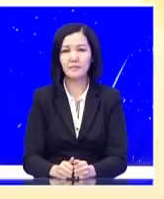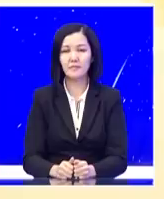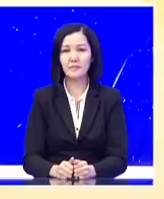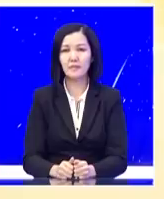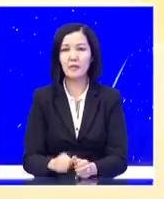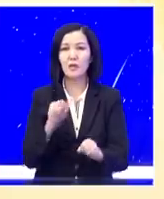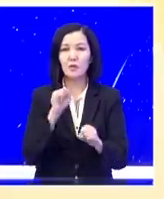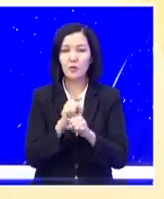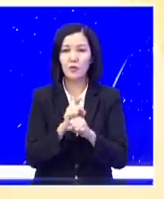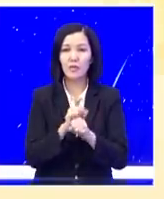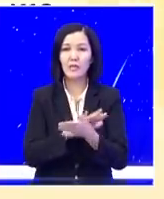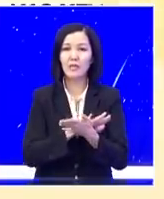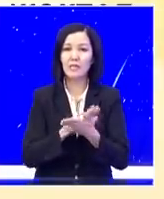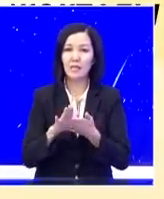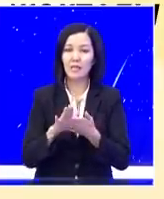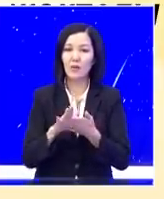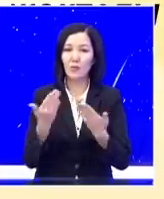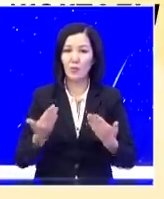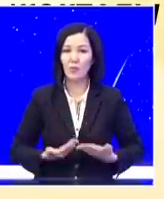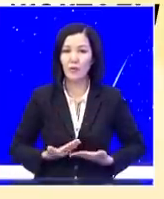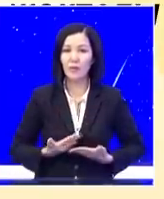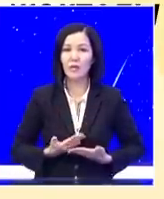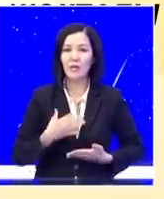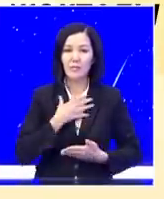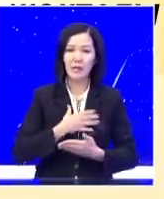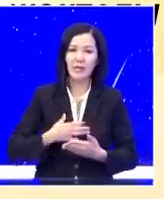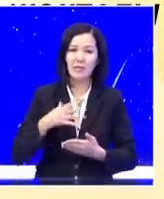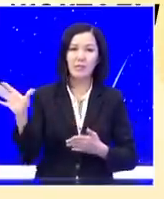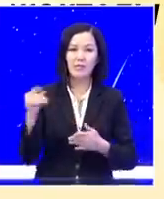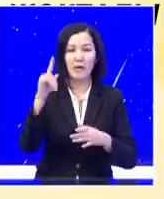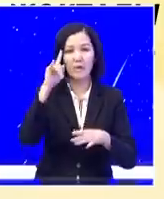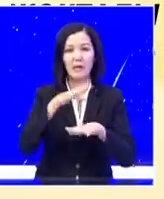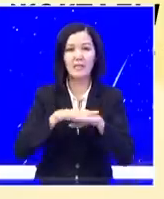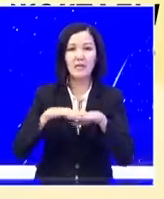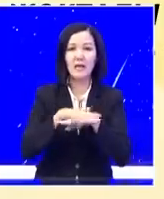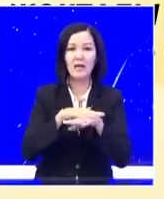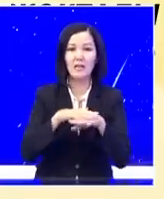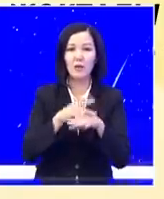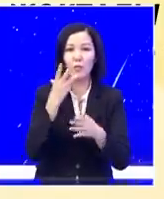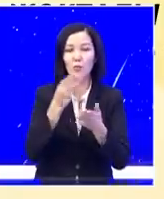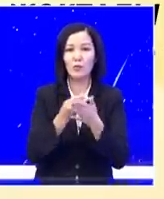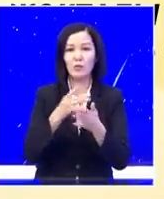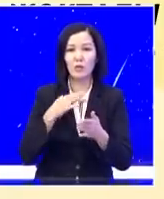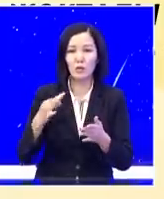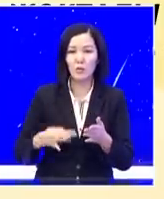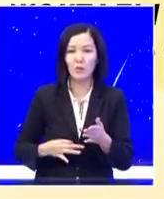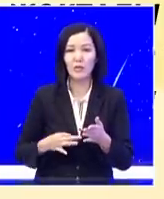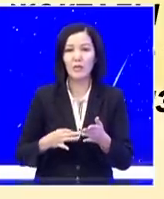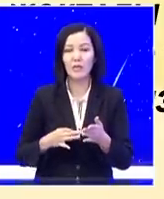Тоқтады таза сұлу ғұмыр бүгін, жоқтады бүкіл қазақ тұғырлылын, баянсыз тұрлауы жоқ